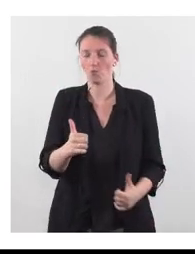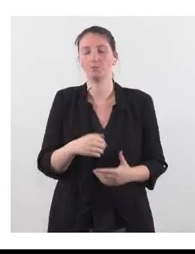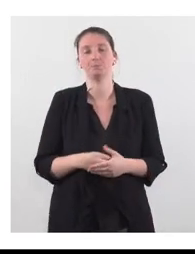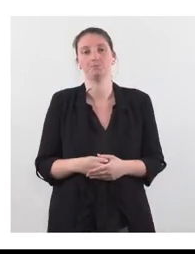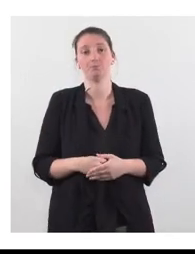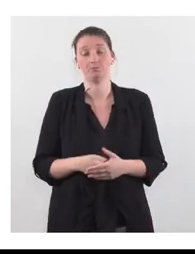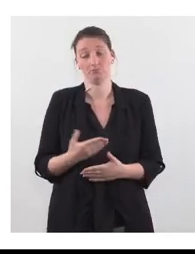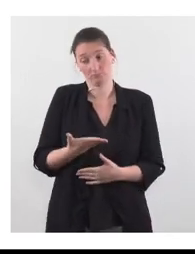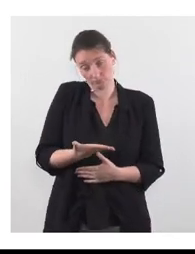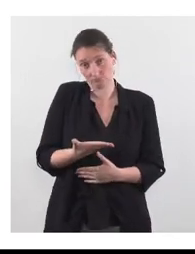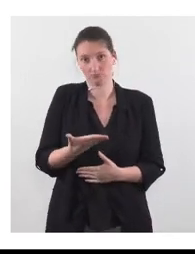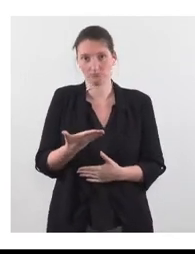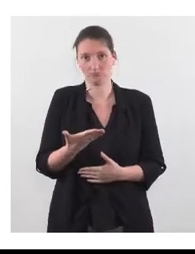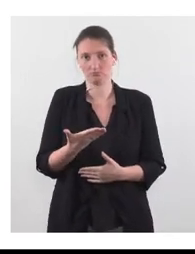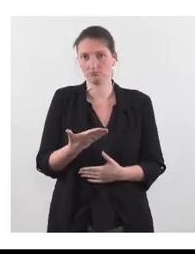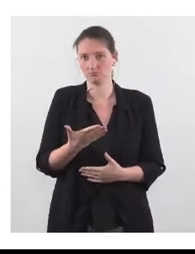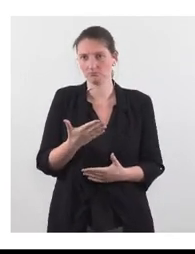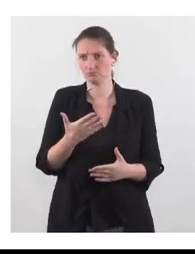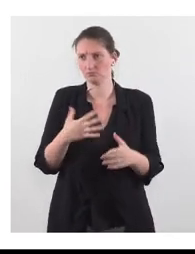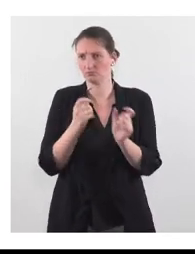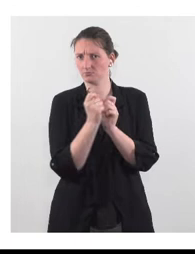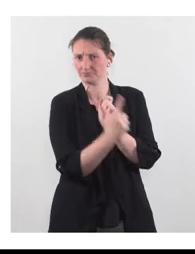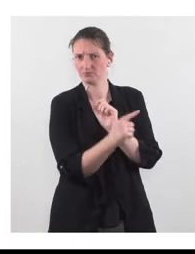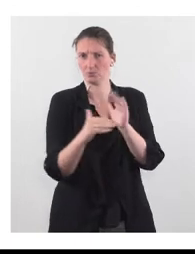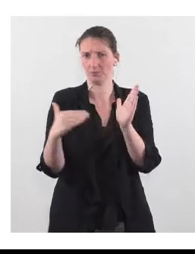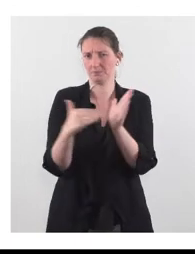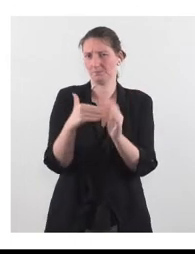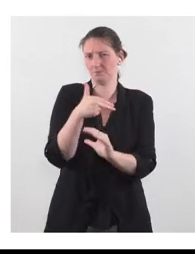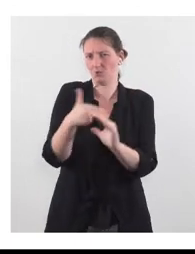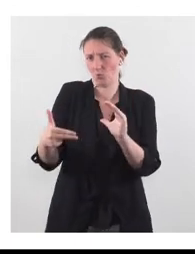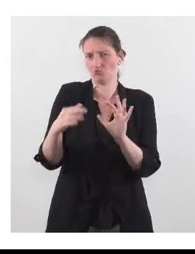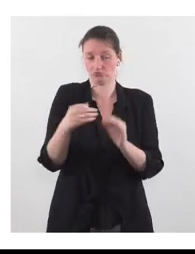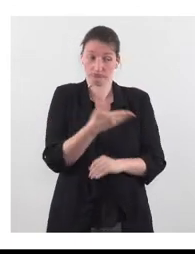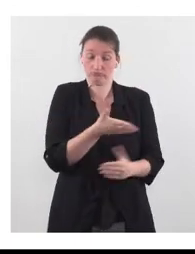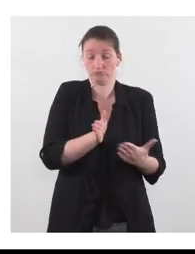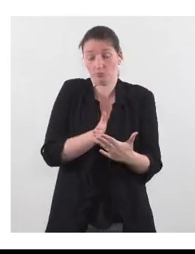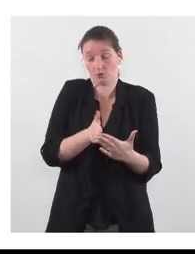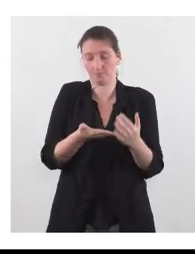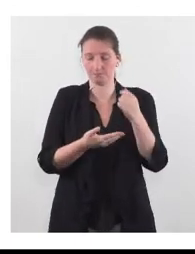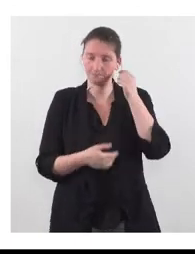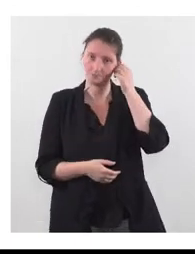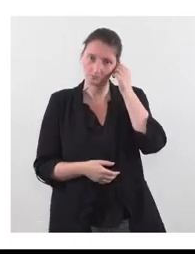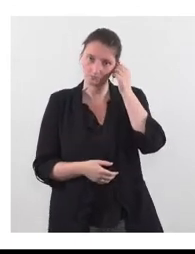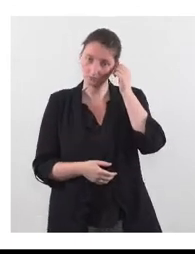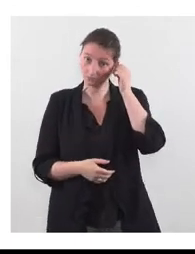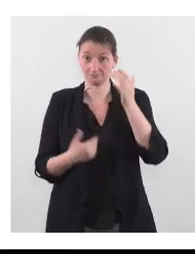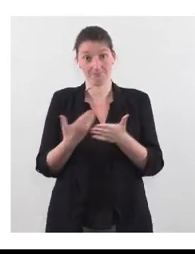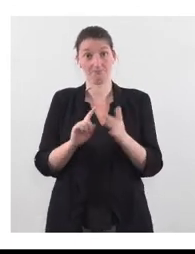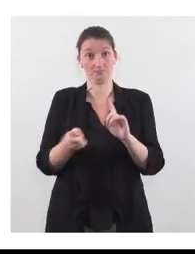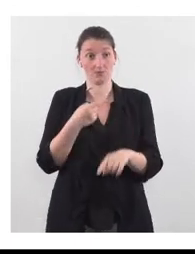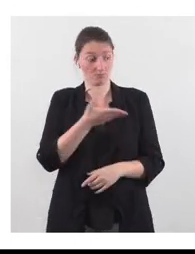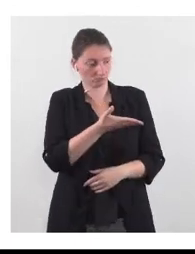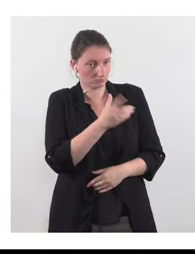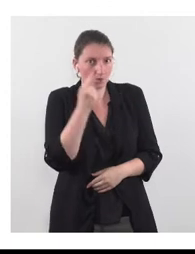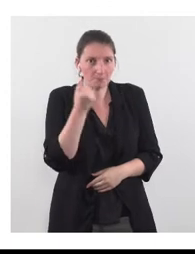La compensation était d'environ 1 000 euros, c'était ce qui avait été demandé. C'était important que cet